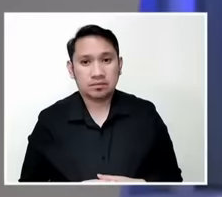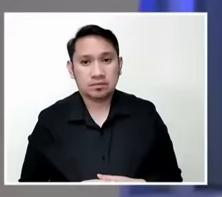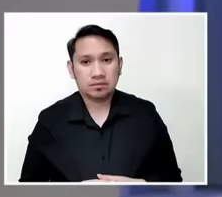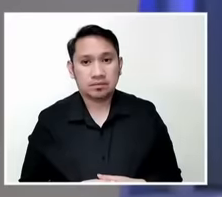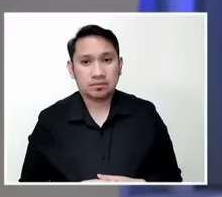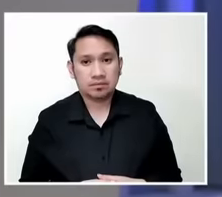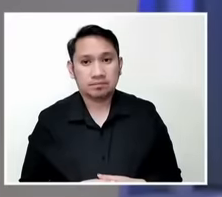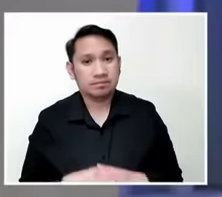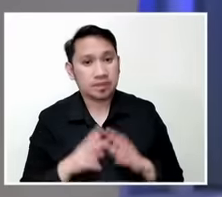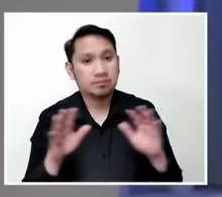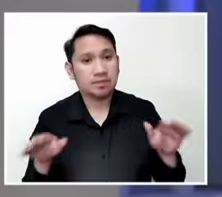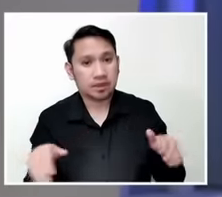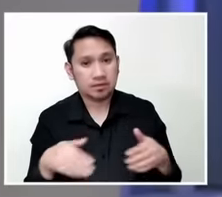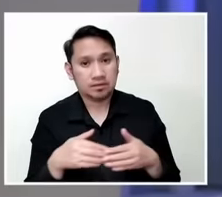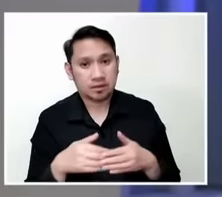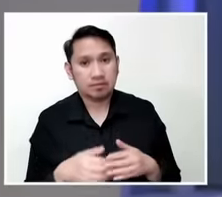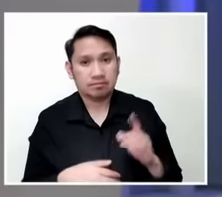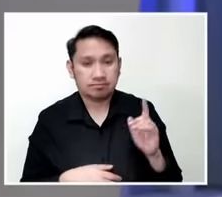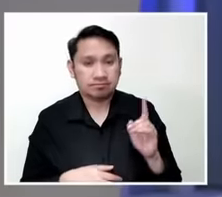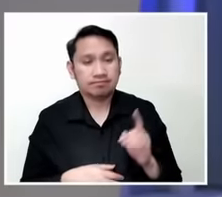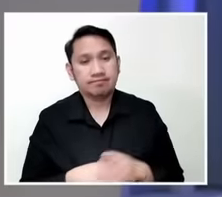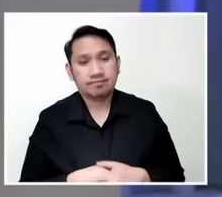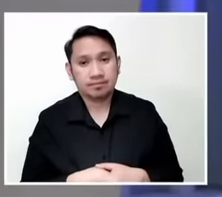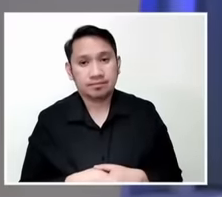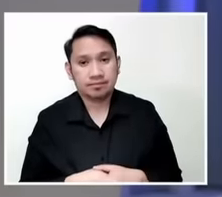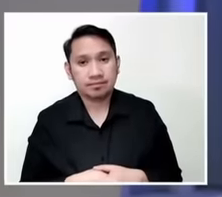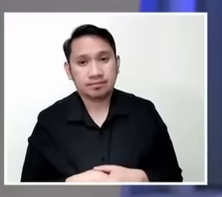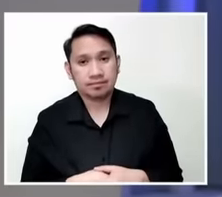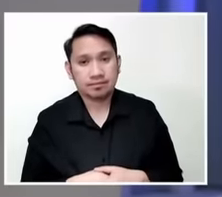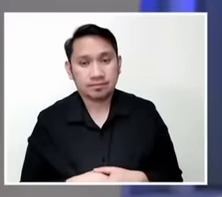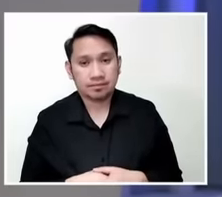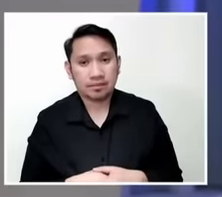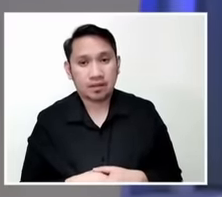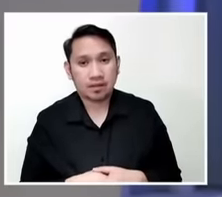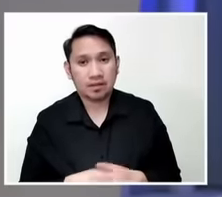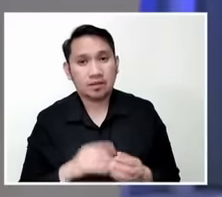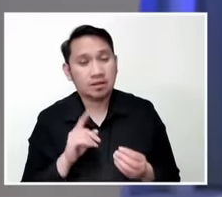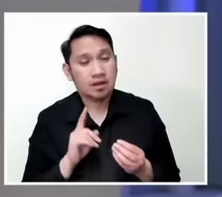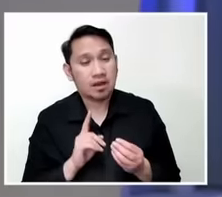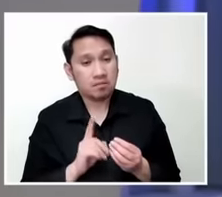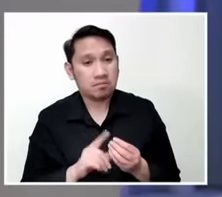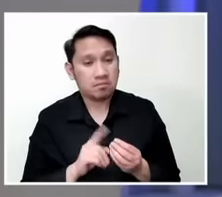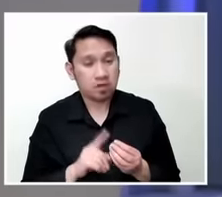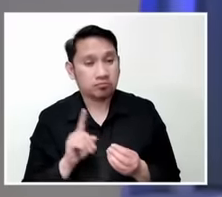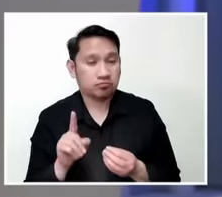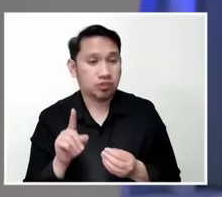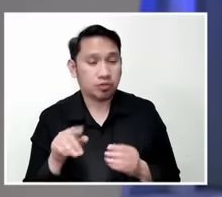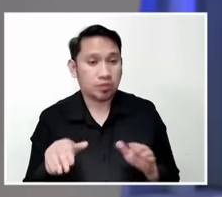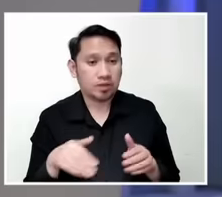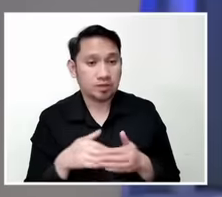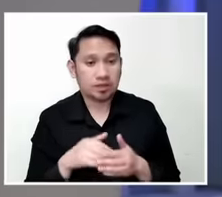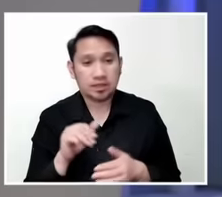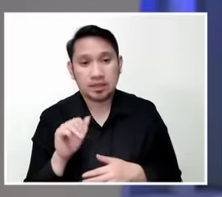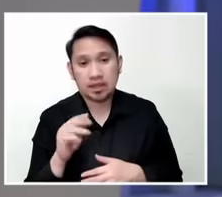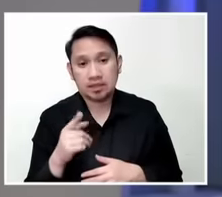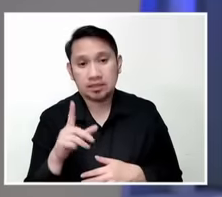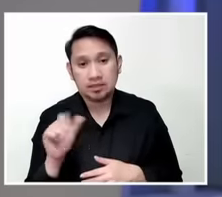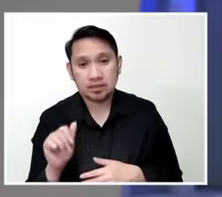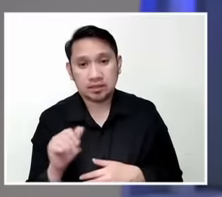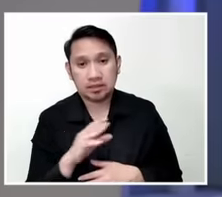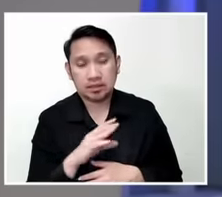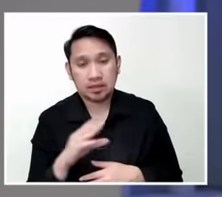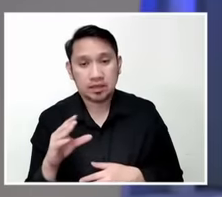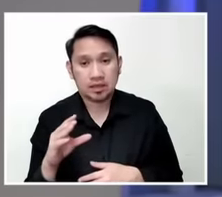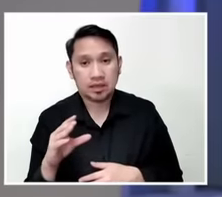Patuloy ang pagbuhos ng pagbati at mga kwento tungkol sa big wedding day ni Angelica Panganiban. At gaya